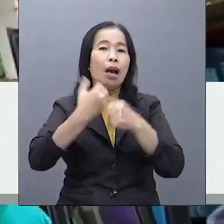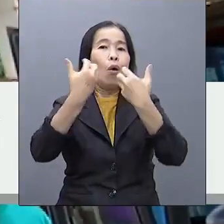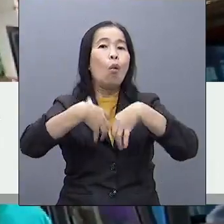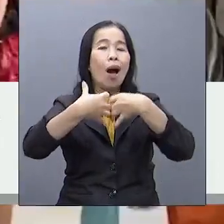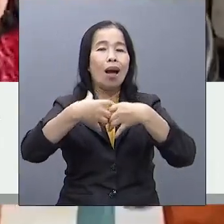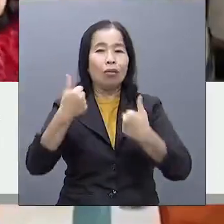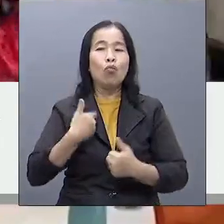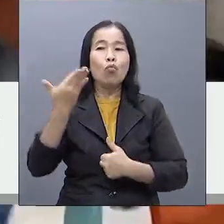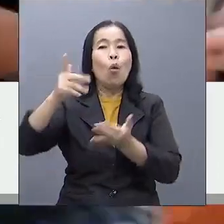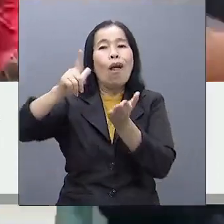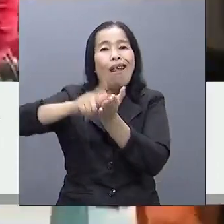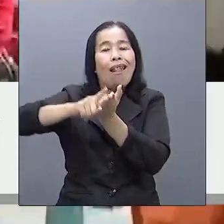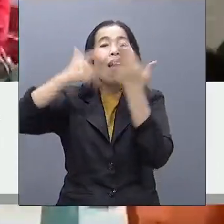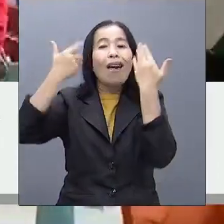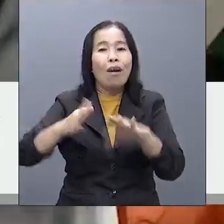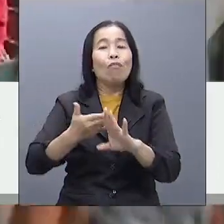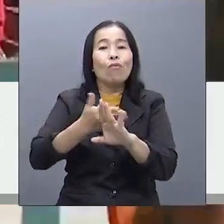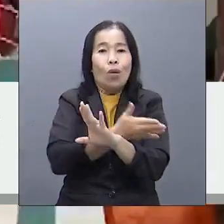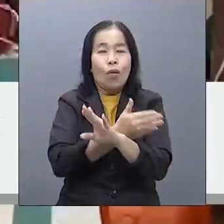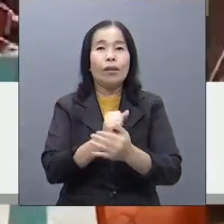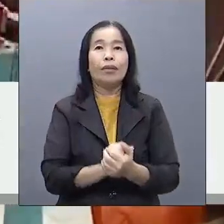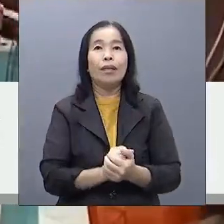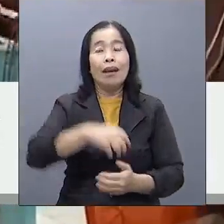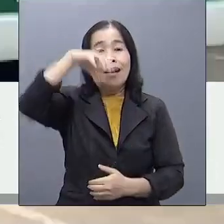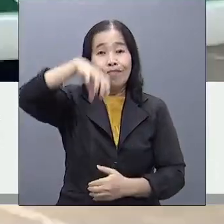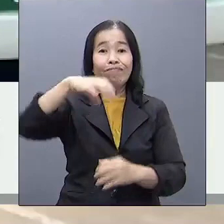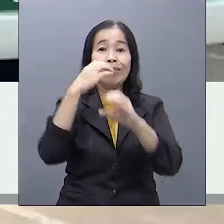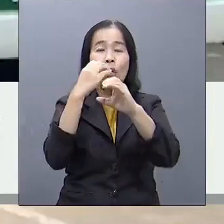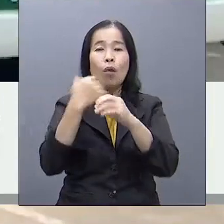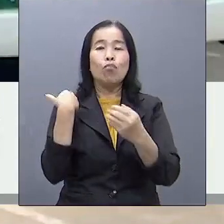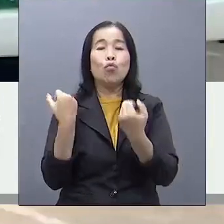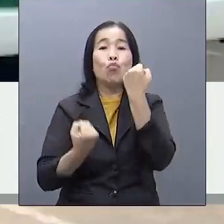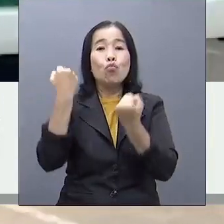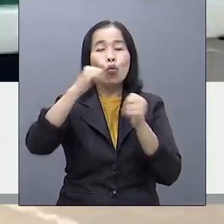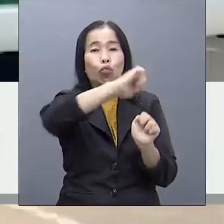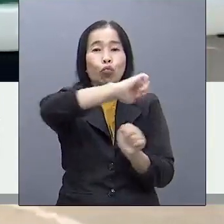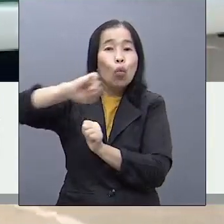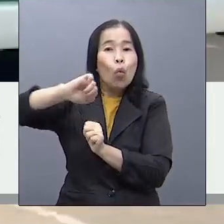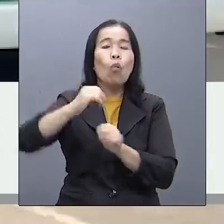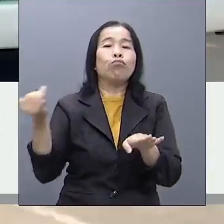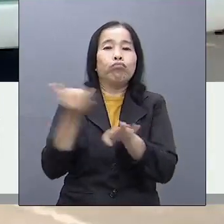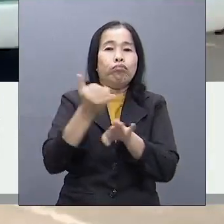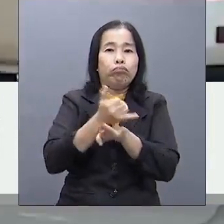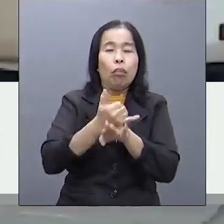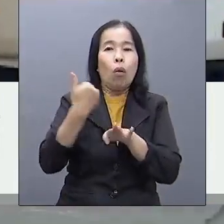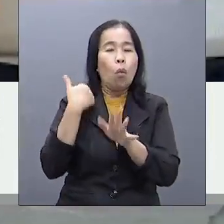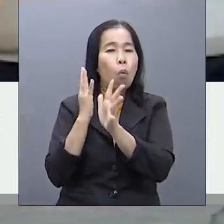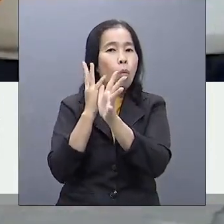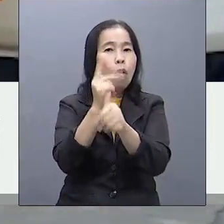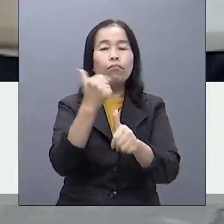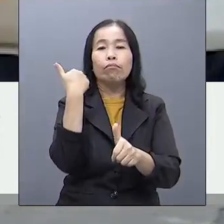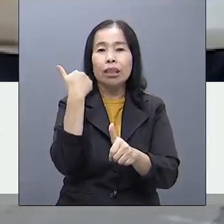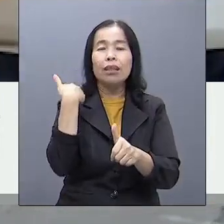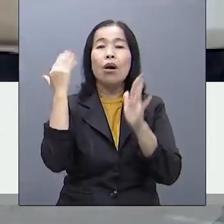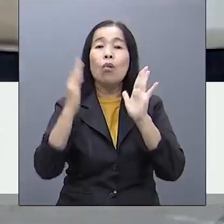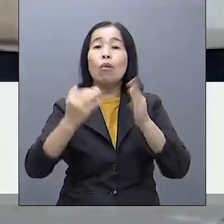ทยอยหยุดกันแล้วตั้งแต่เมื่อวานโดยที่อาคารของคิวรถตู้ก็มีประชาชนเริ่มทยอยเดินทางใช้บริการคึกคักซึ่งผู้ประกอบ